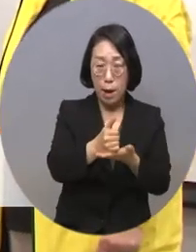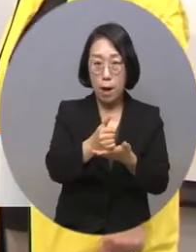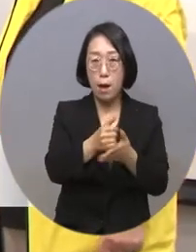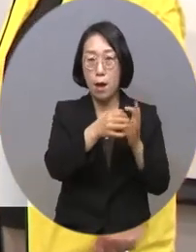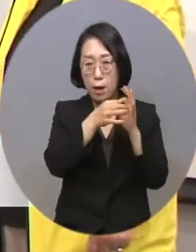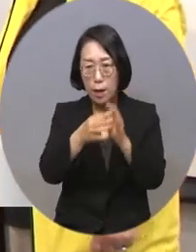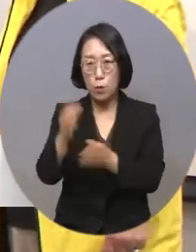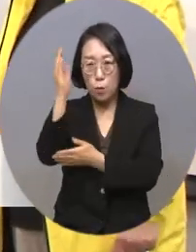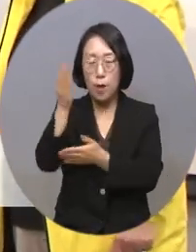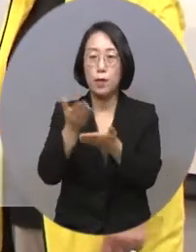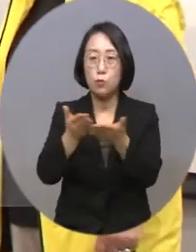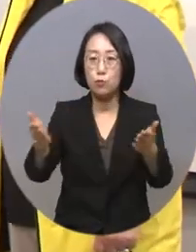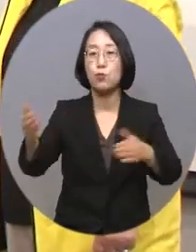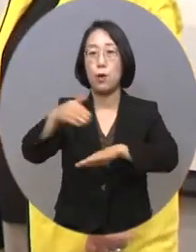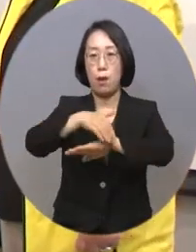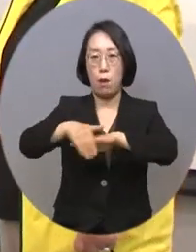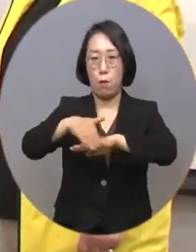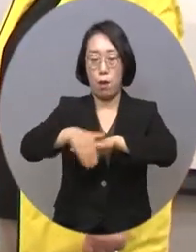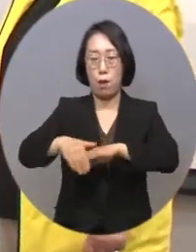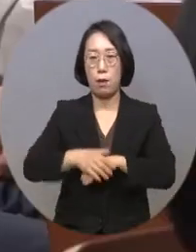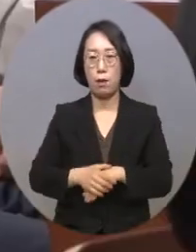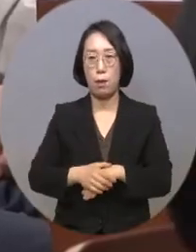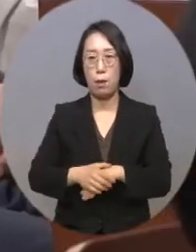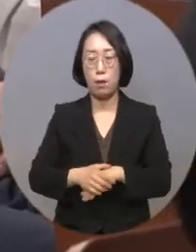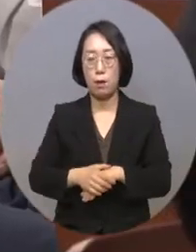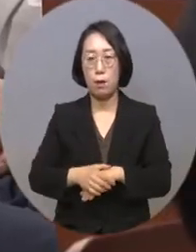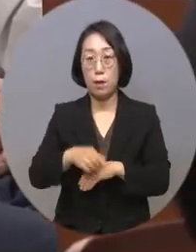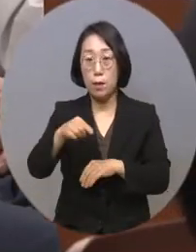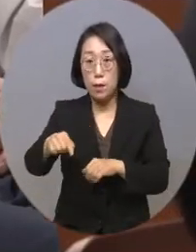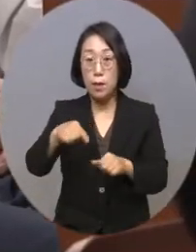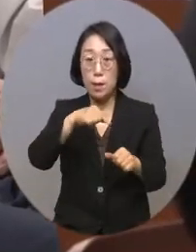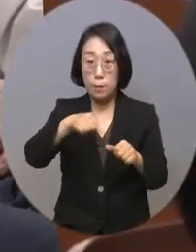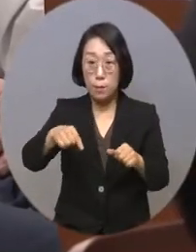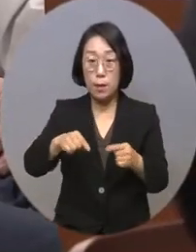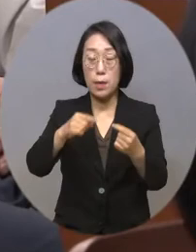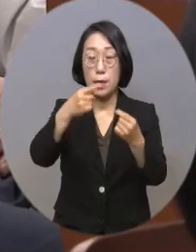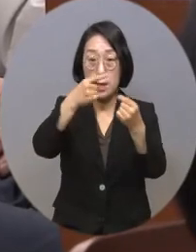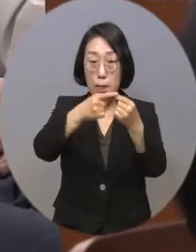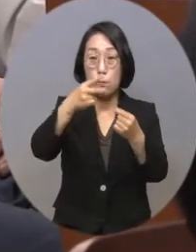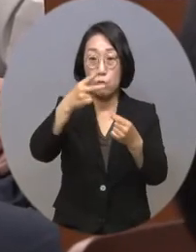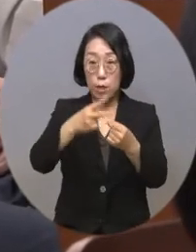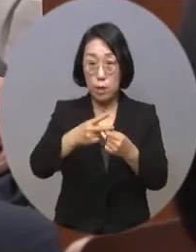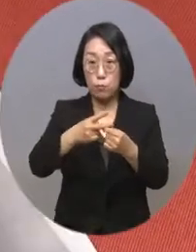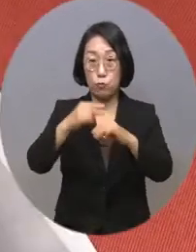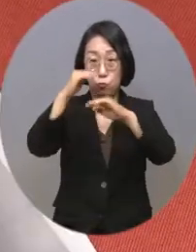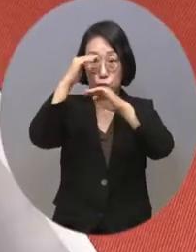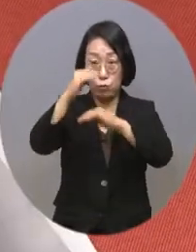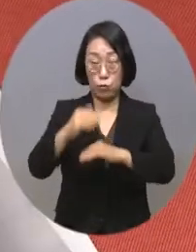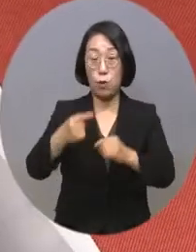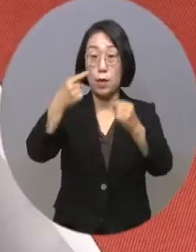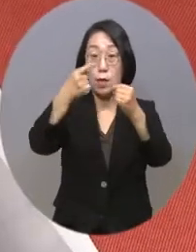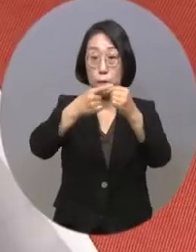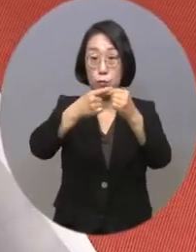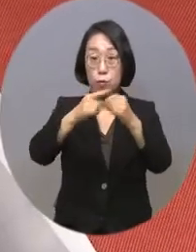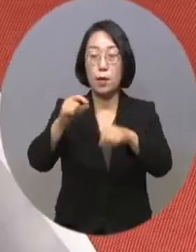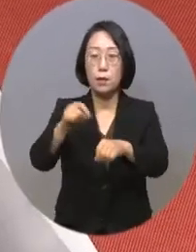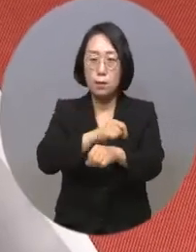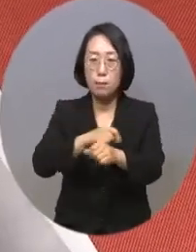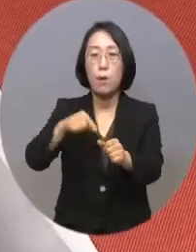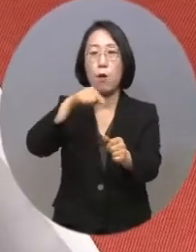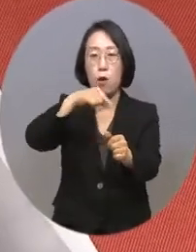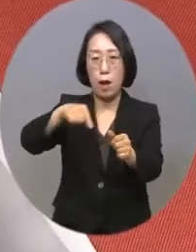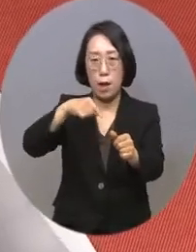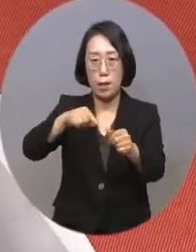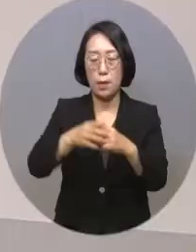진행할 예정입니다 문화복지 시료 과정은 1부와 2부로 나누어 진행되며 1부에서는 특별 강의가 진행이